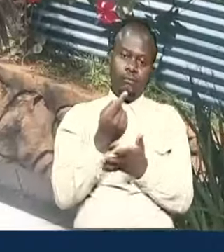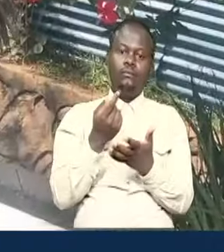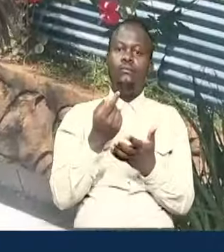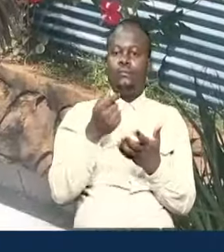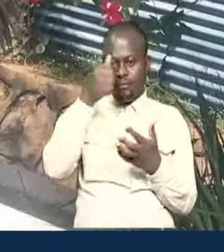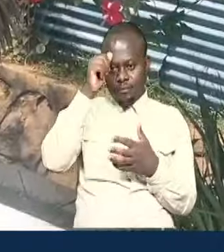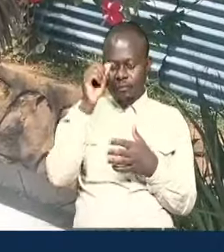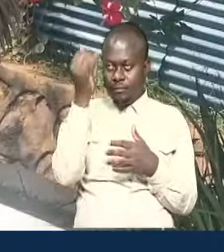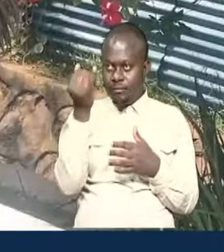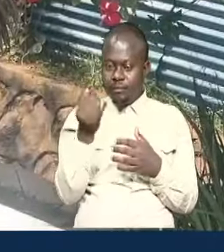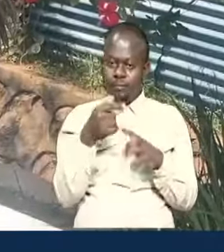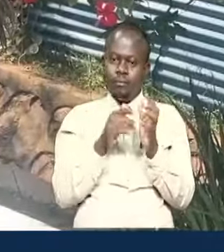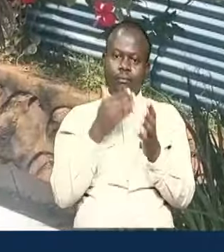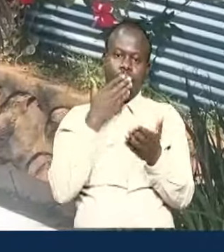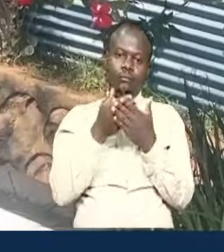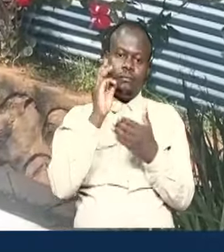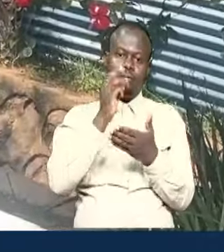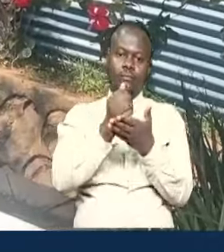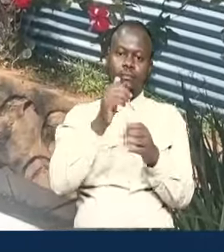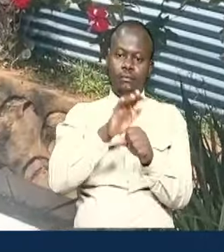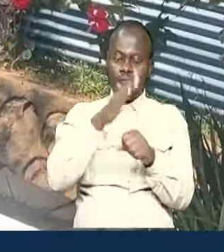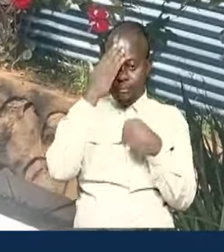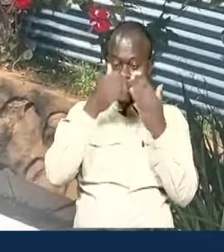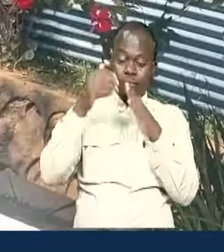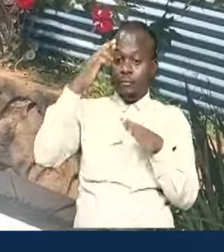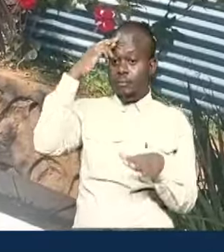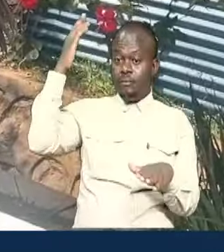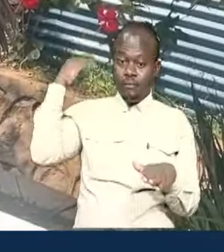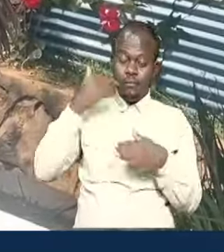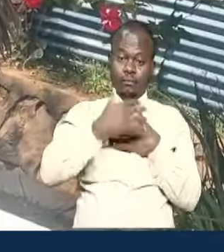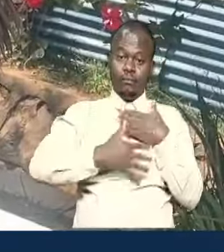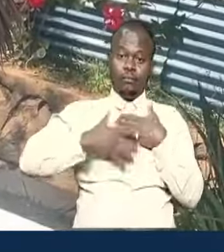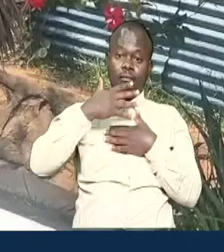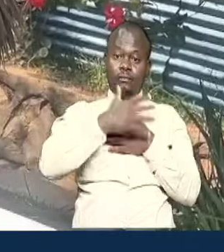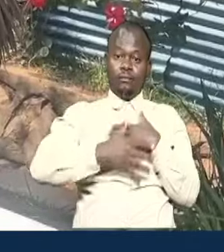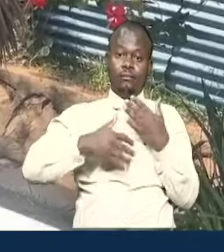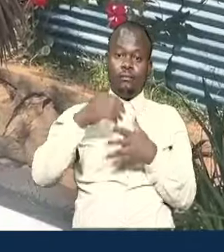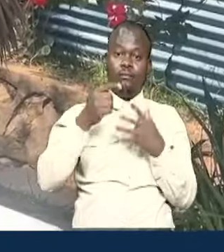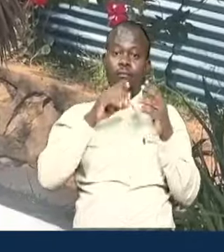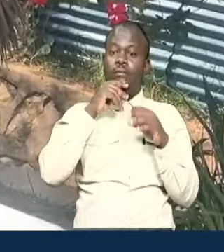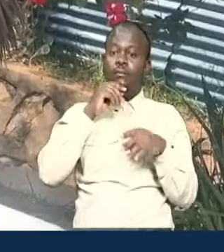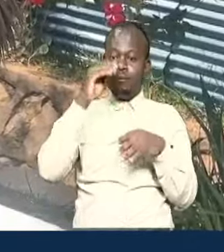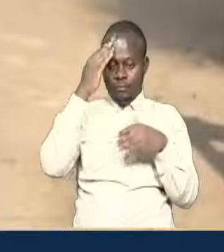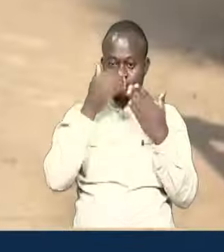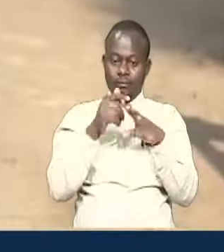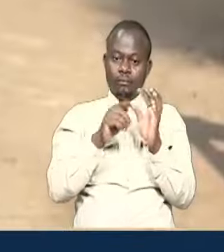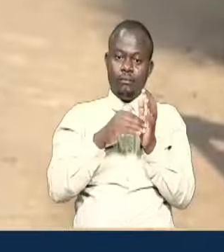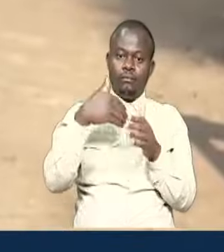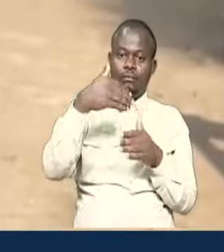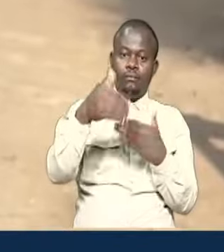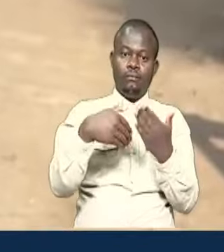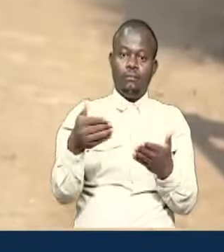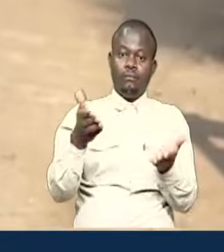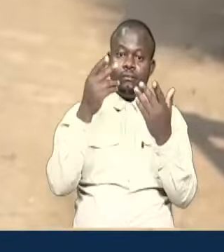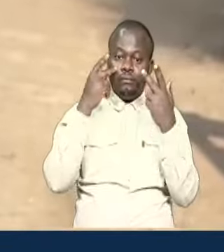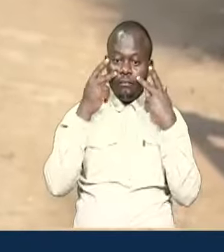kuba umu engineer, kandi ndizera yuko bizamfashamo. Kuko kera twakekaga yuko amasiyansi ari amasomo y'abahungu, ariko ubwo tugenda twegera imbere